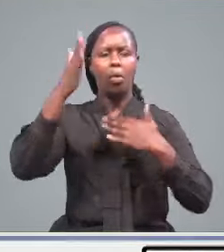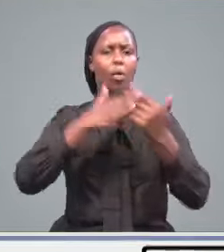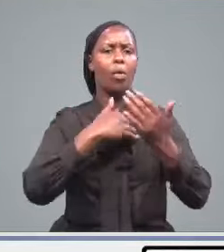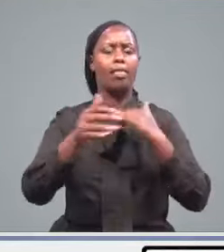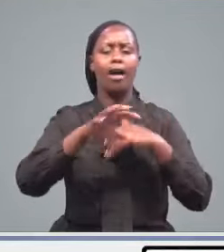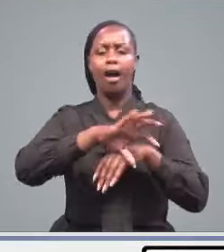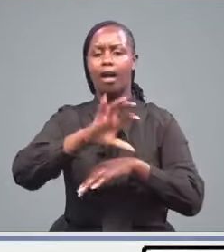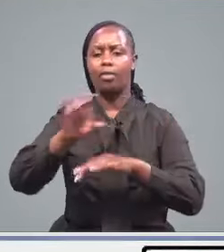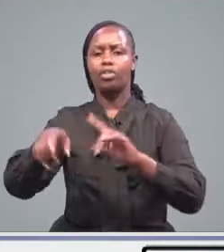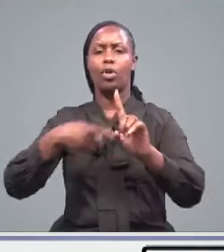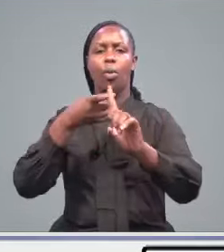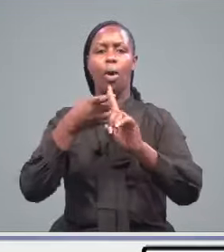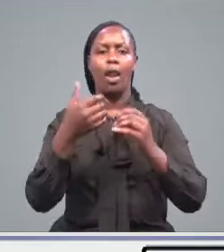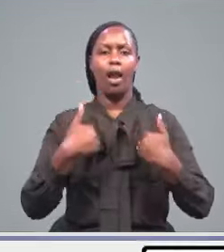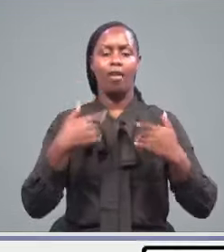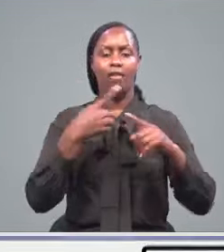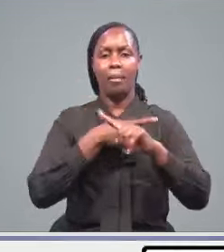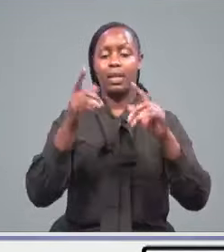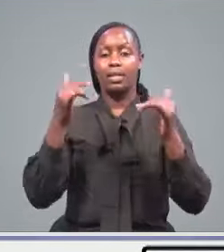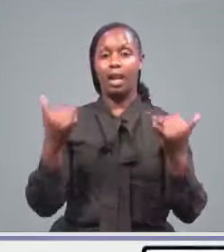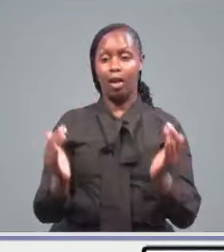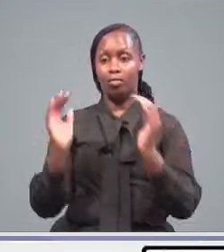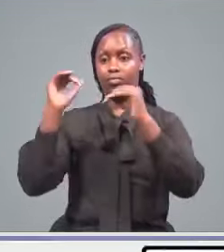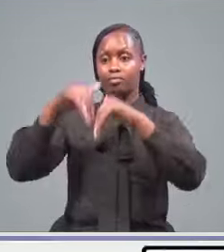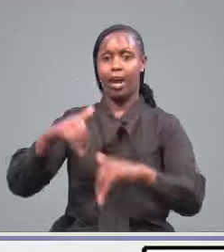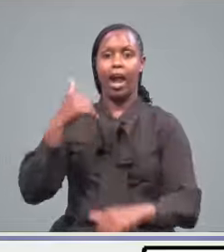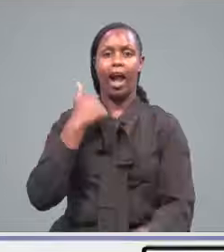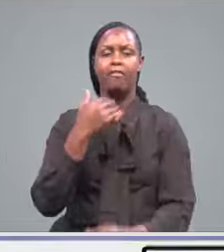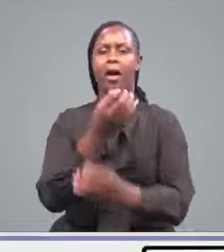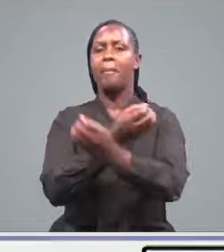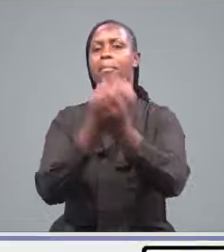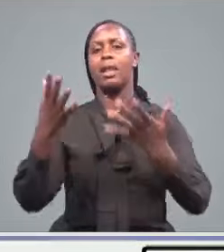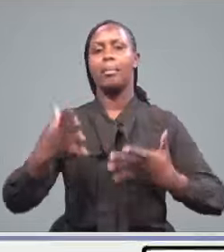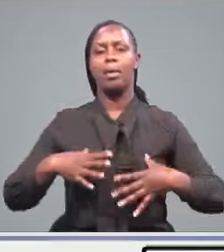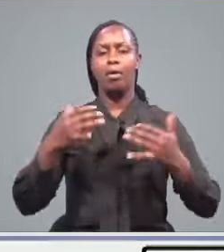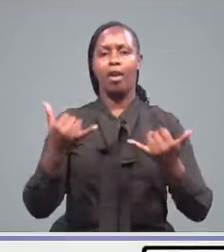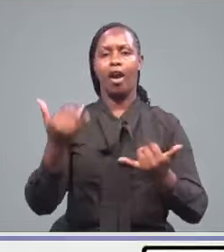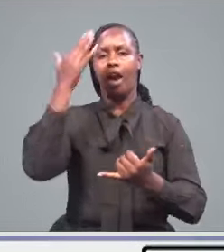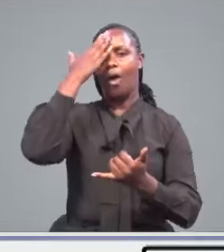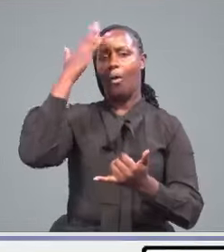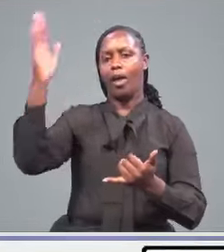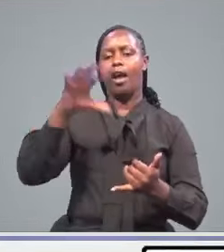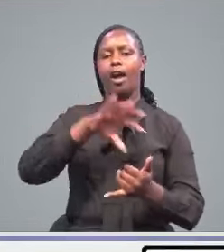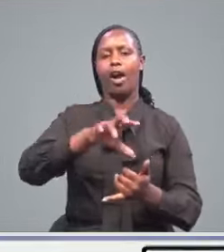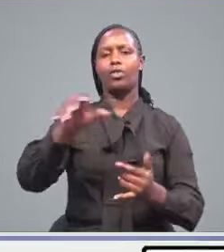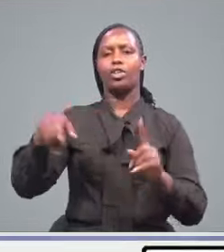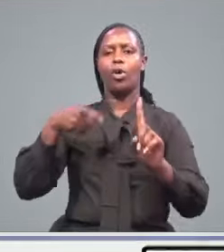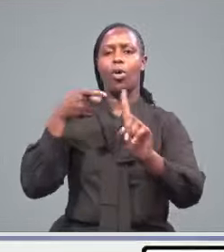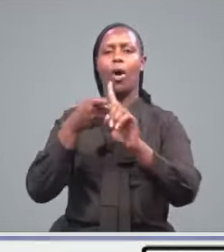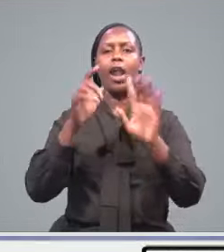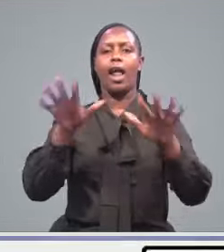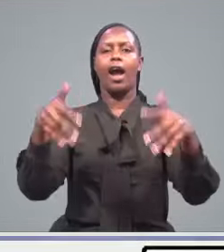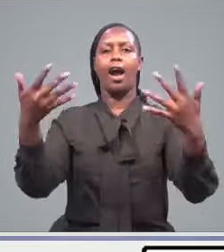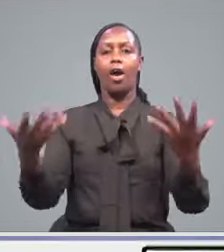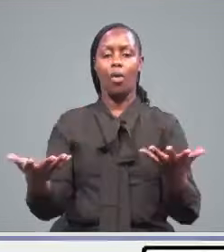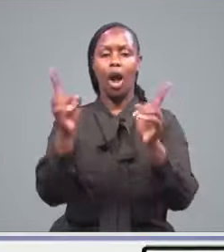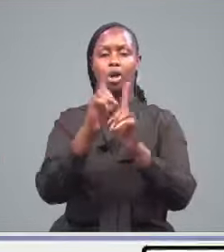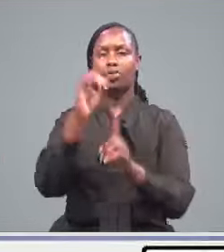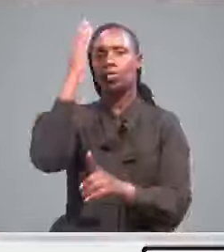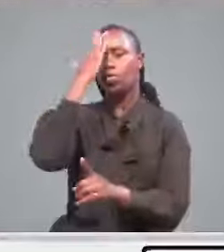sasa sherehe kuletwa huku, watu wamejua, wengine walikuwa wajui kama kuna Kwale, wataona Kwale, wajue kumbe Kwale